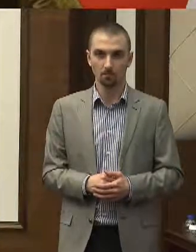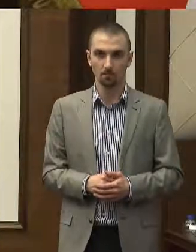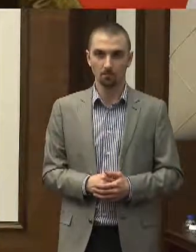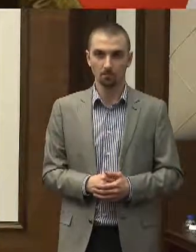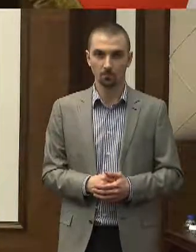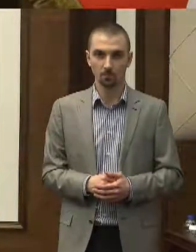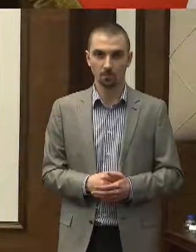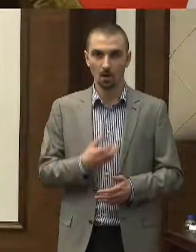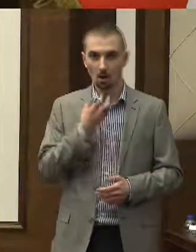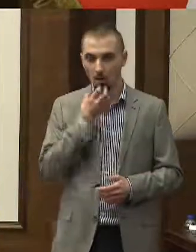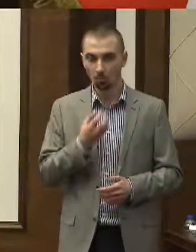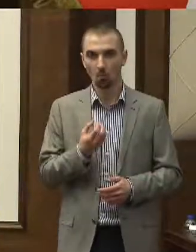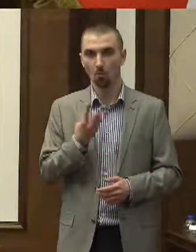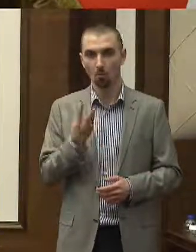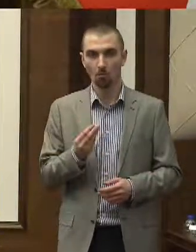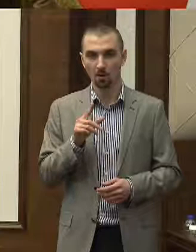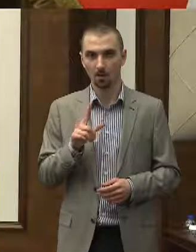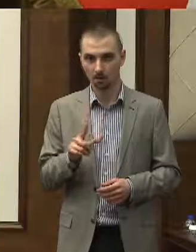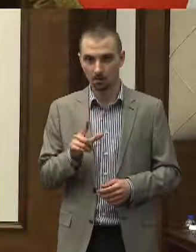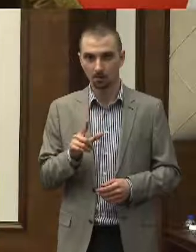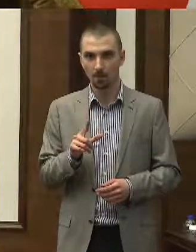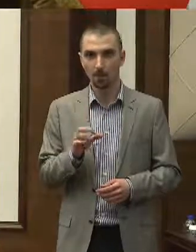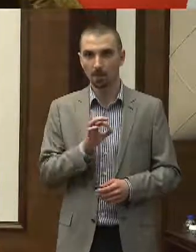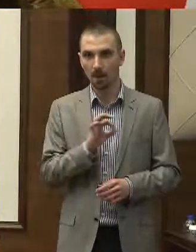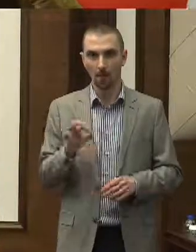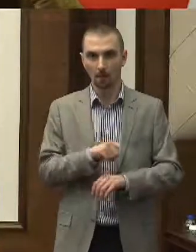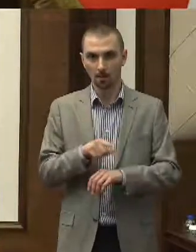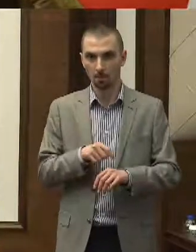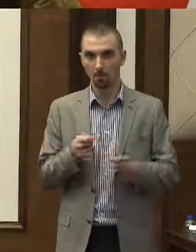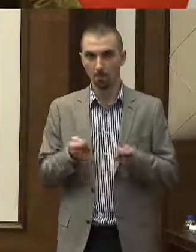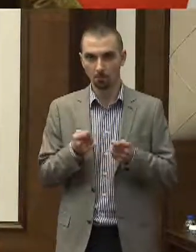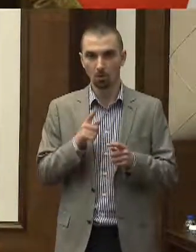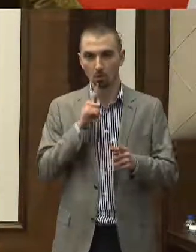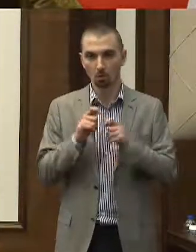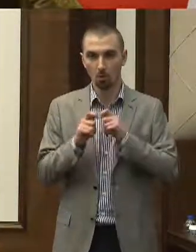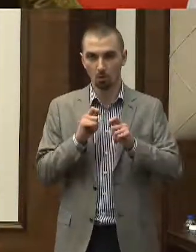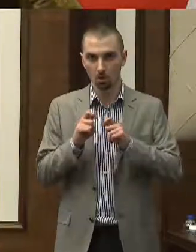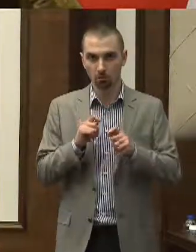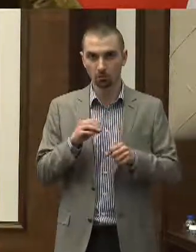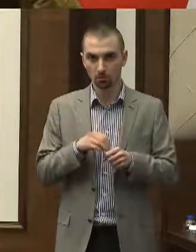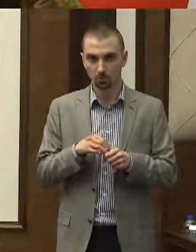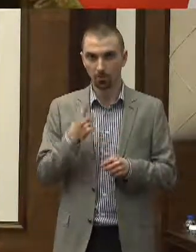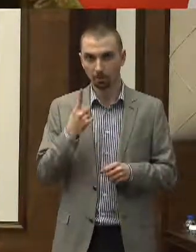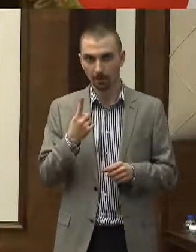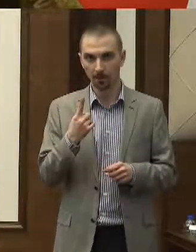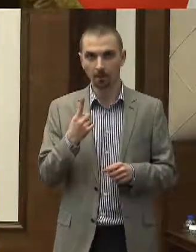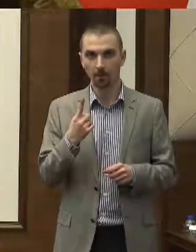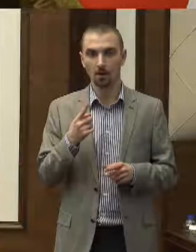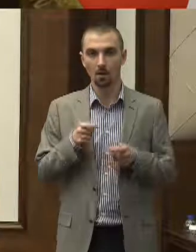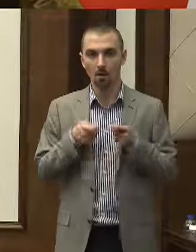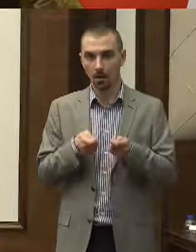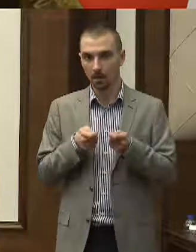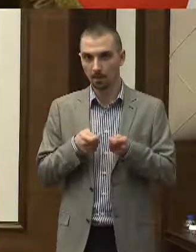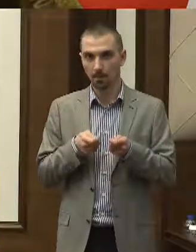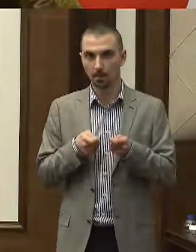uyarınca kadro karşılık gösterilmek ve tam zamanlı olarak sözleşme yapılmak suretiyle bir adet